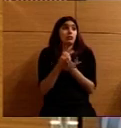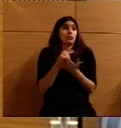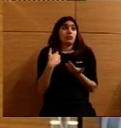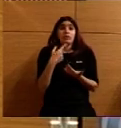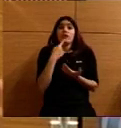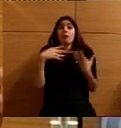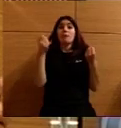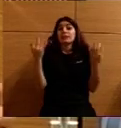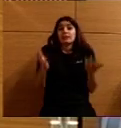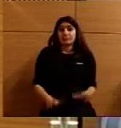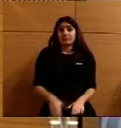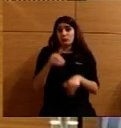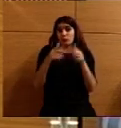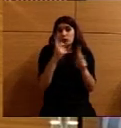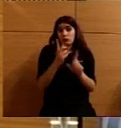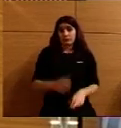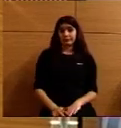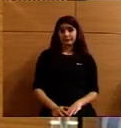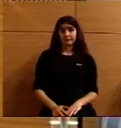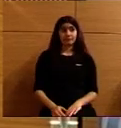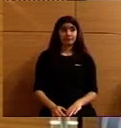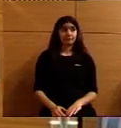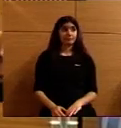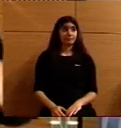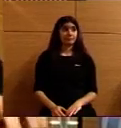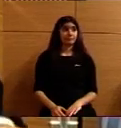que le diga, señor presidente? Que votaremos en contra.